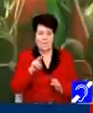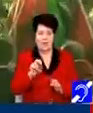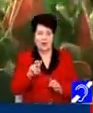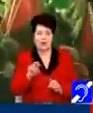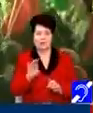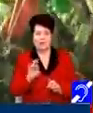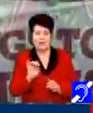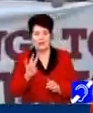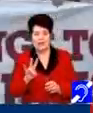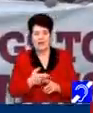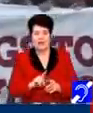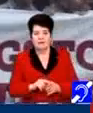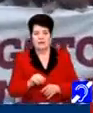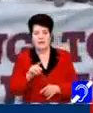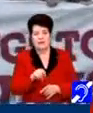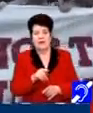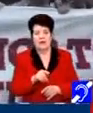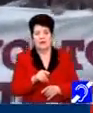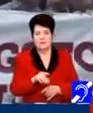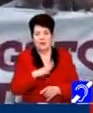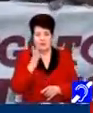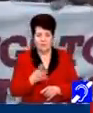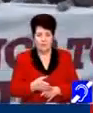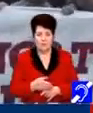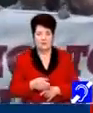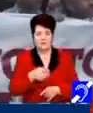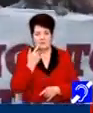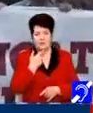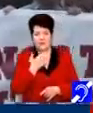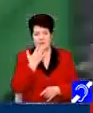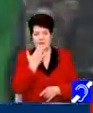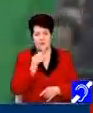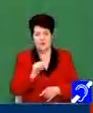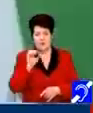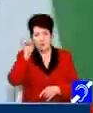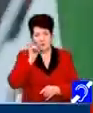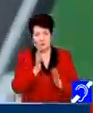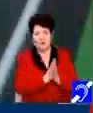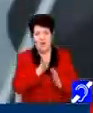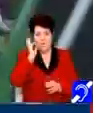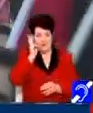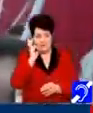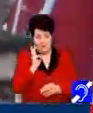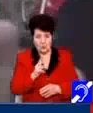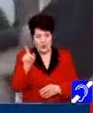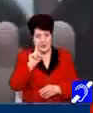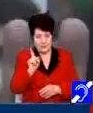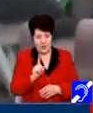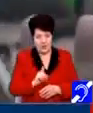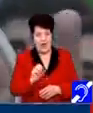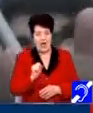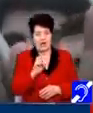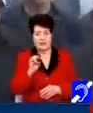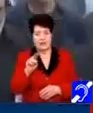Au fost rechemați ambasadorii de la Tel Aviv și Washington și a fost decretat doliu național. Turcia i-a cerut ambasadorului israelian la Ankara